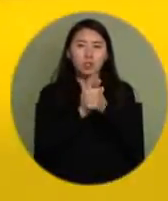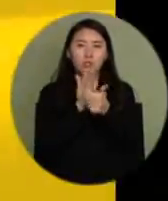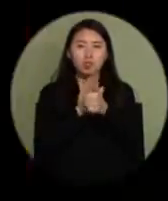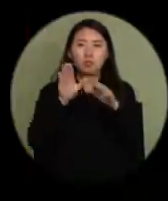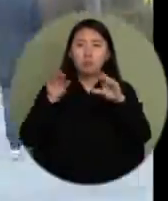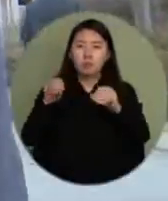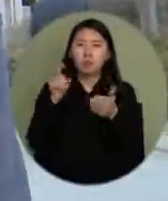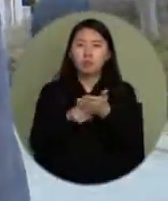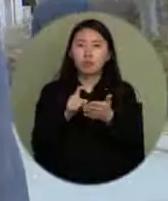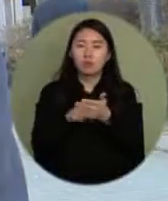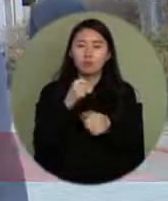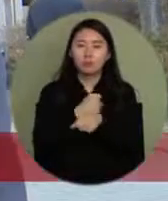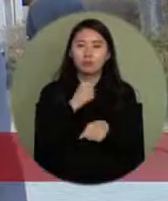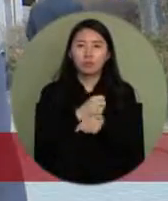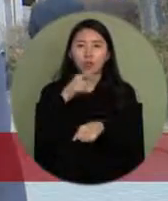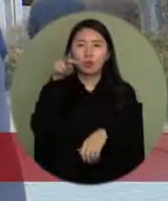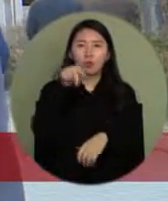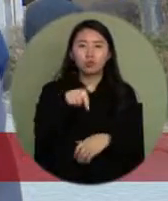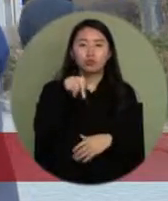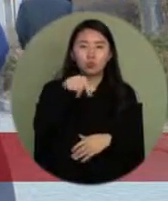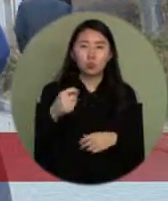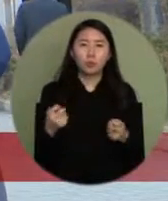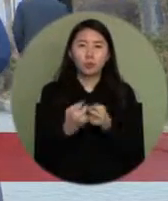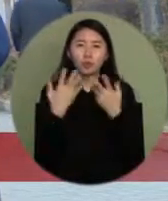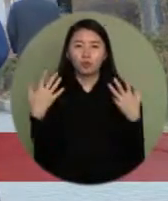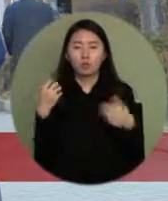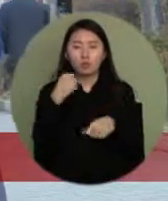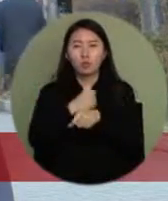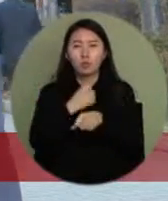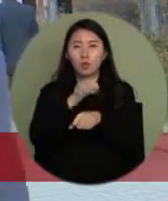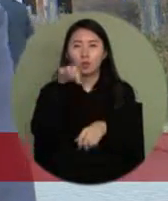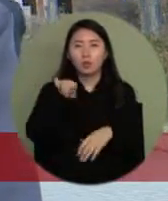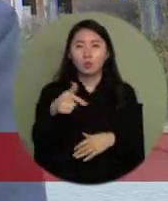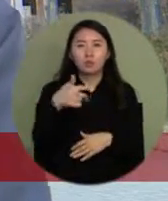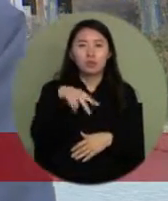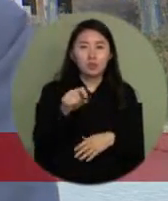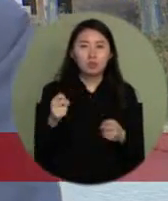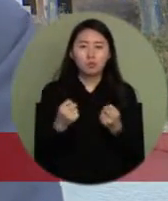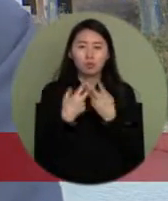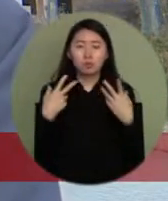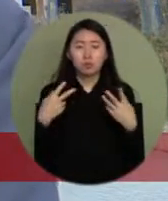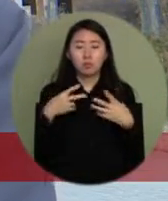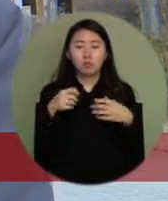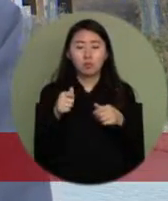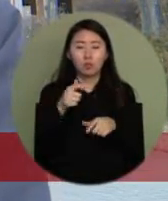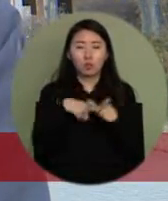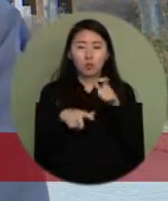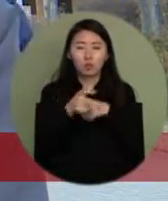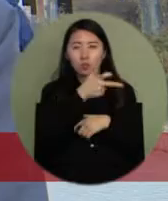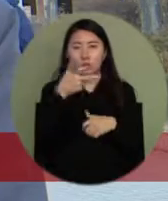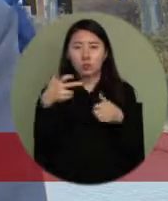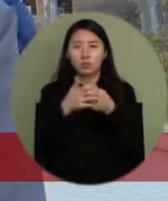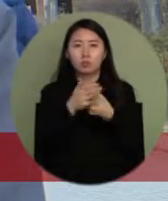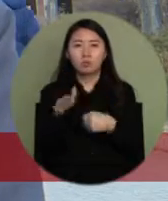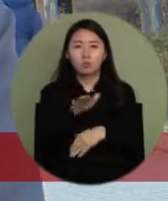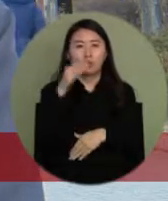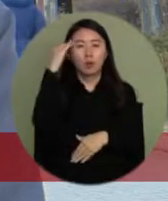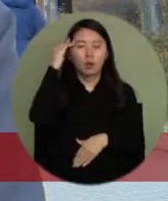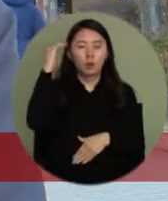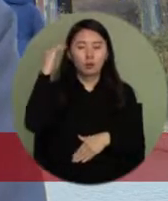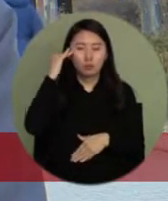촉구했습니다. 수소폭탄이라는 것이 원자폭탄의 수백 배에 달하는 위력을 갖고 있기 때문에 우리